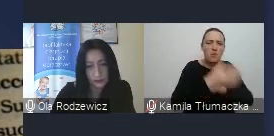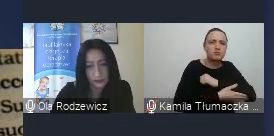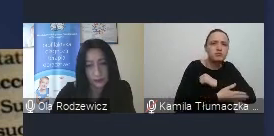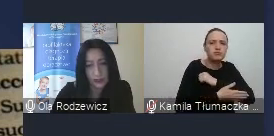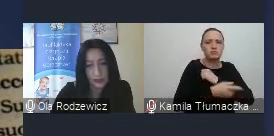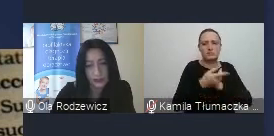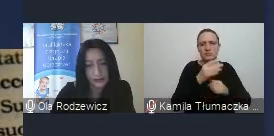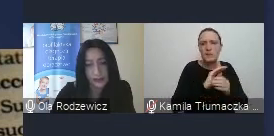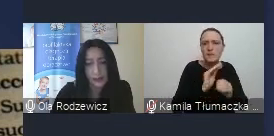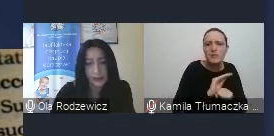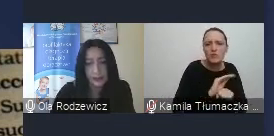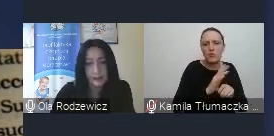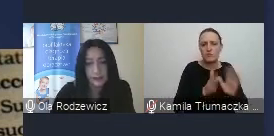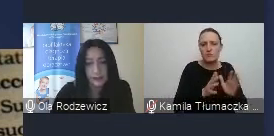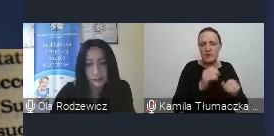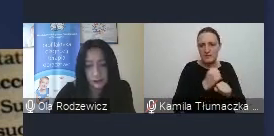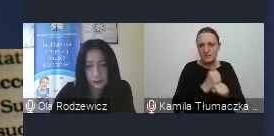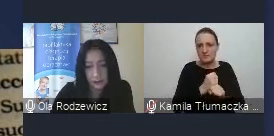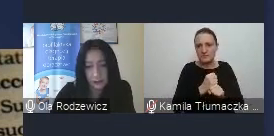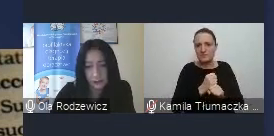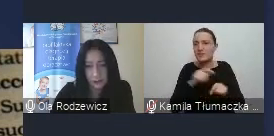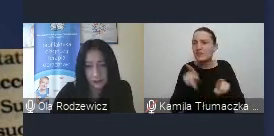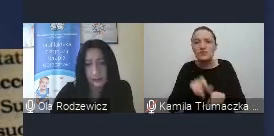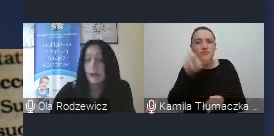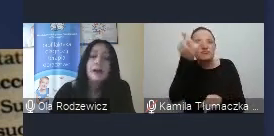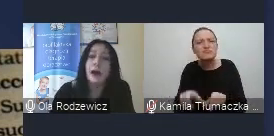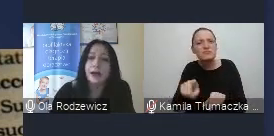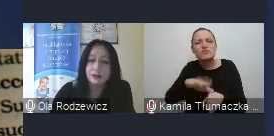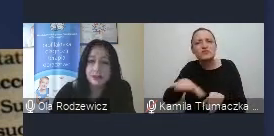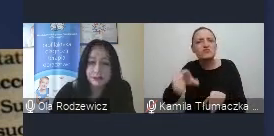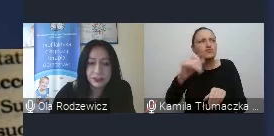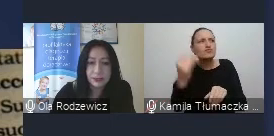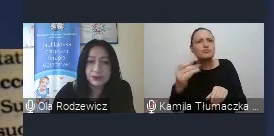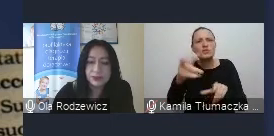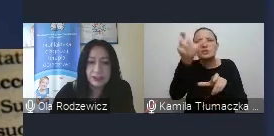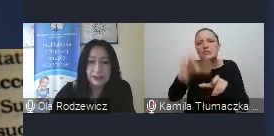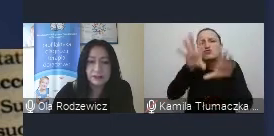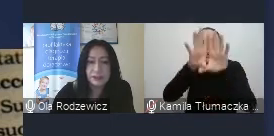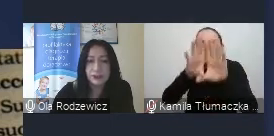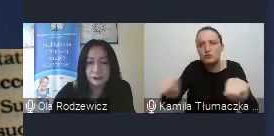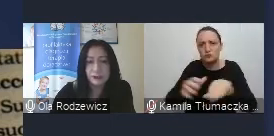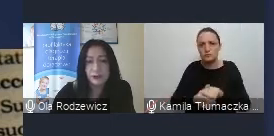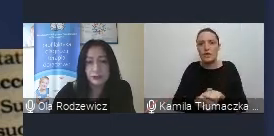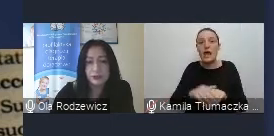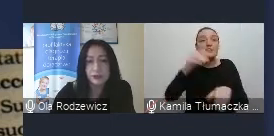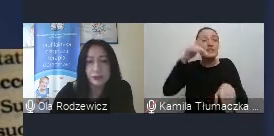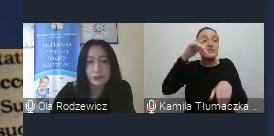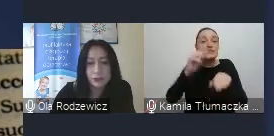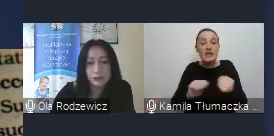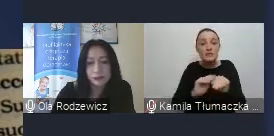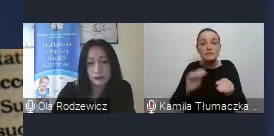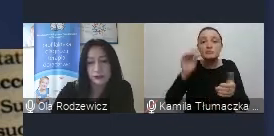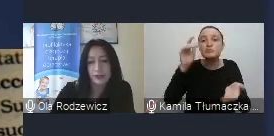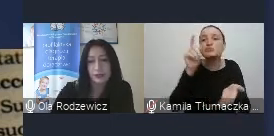udowodnionych metod pracy, z wielkim szacunkiem dla niego. A sukcesem w terapii niech jest dla nas właśnie to, że